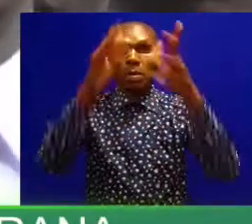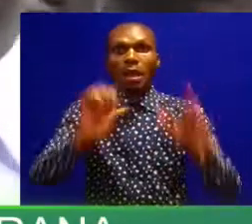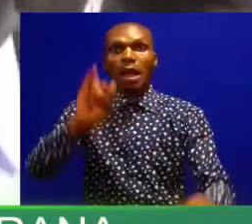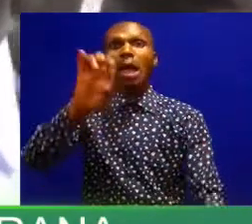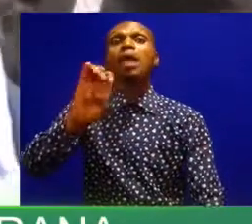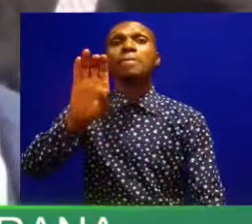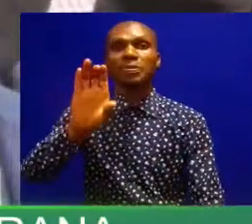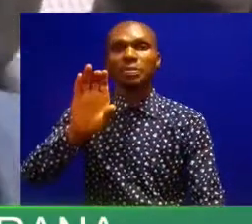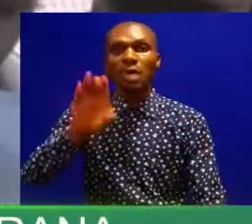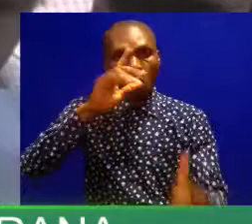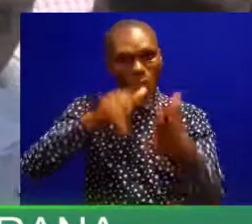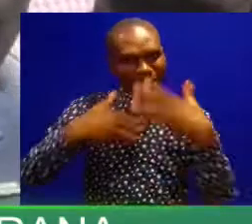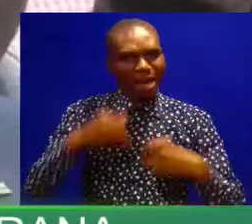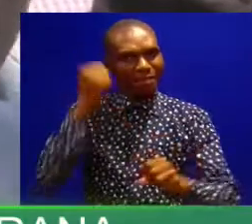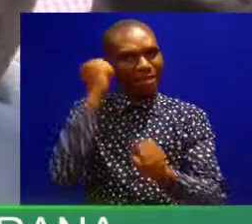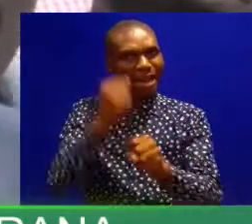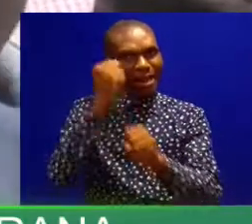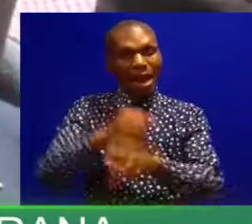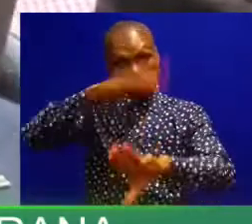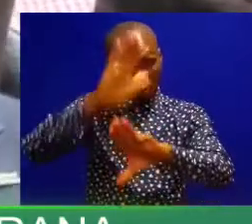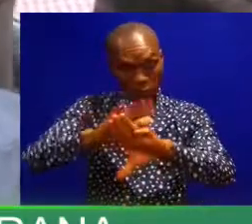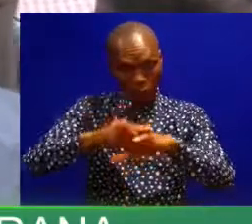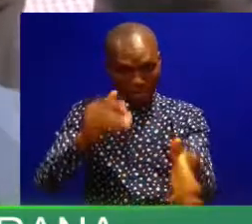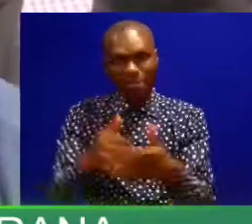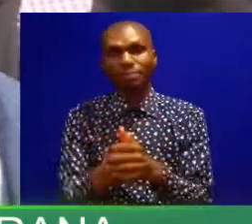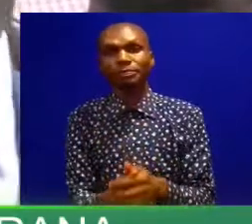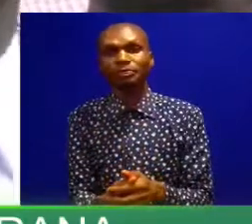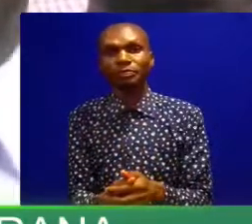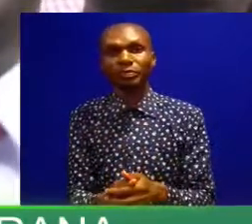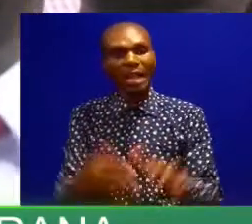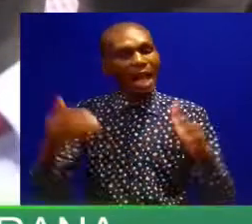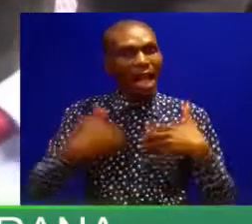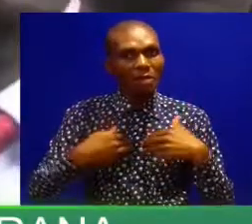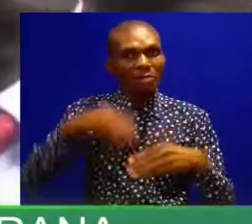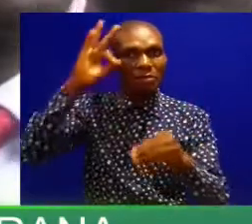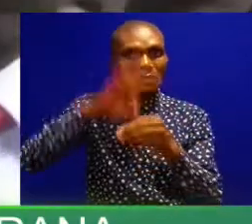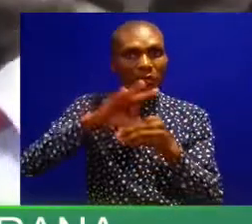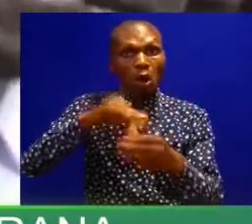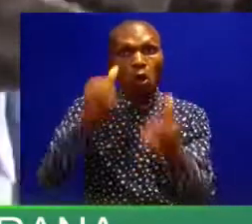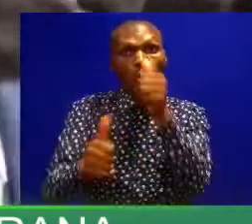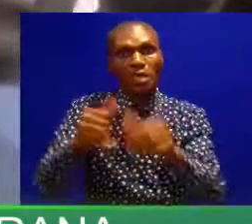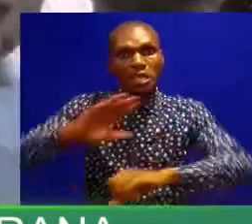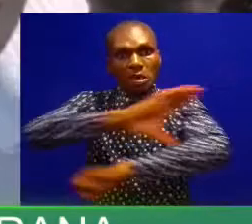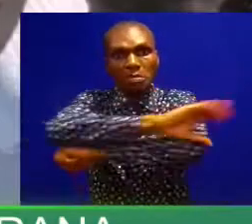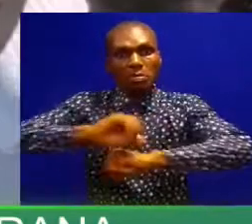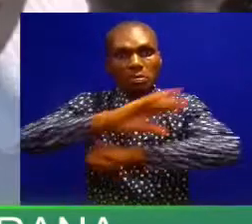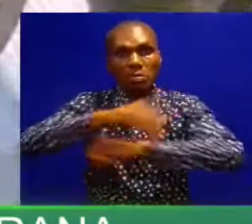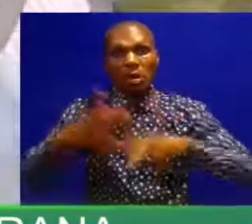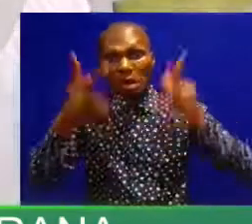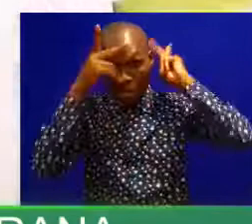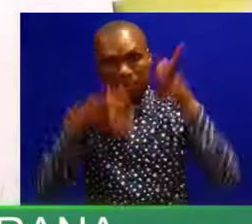kwa ile kazi nzuri walifanya hakuna kura ilibiwa kakamega kaunt